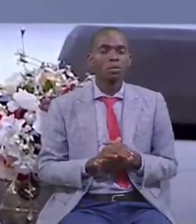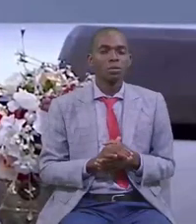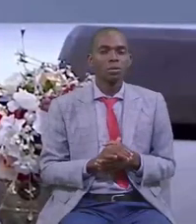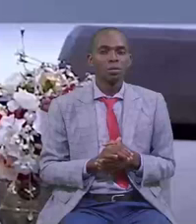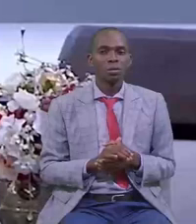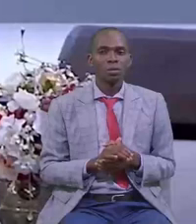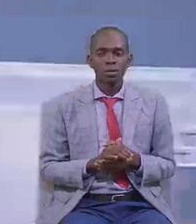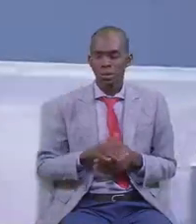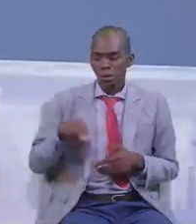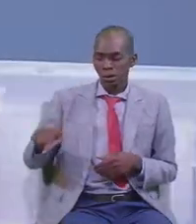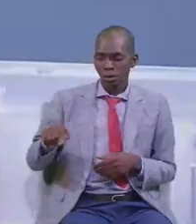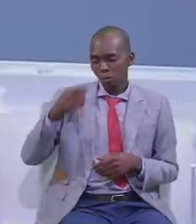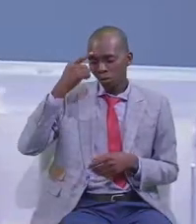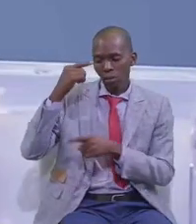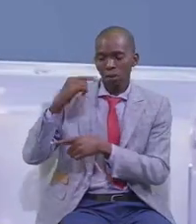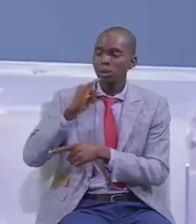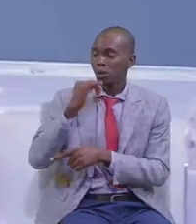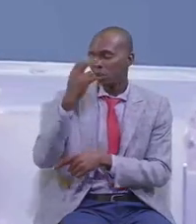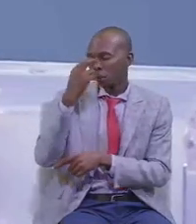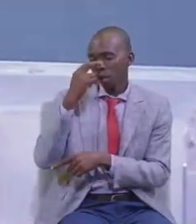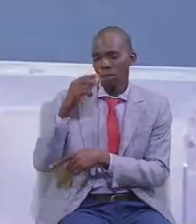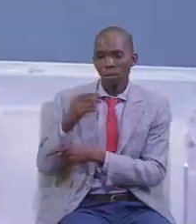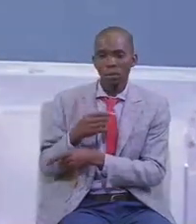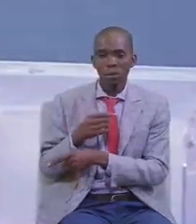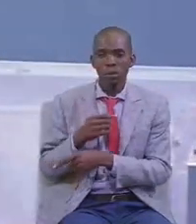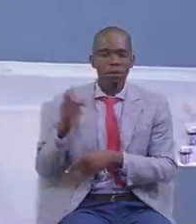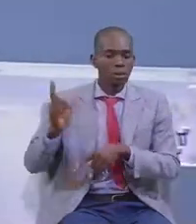L'autre était aveugle. Il n'a pas pu avancer.